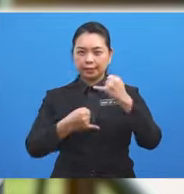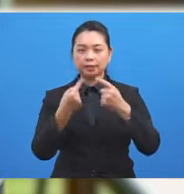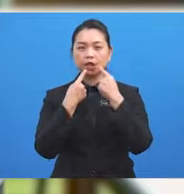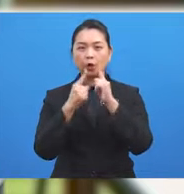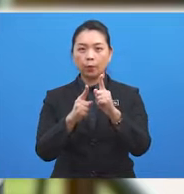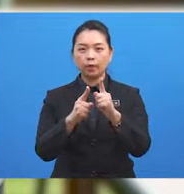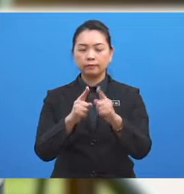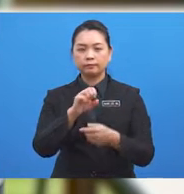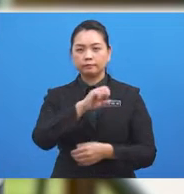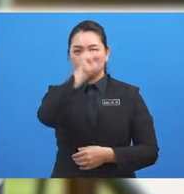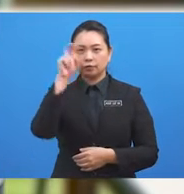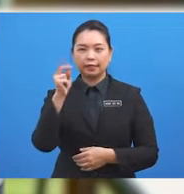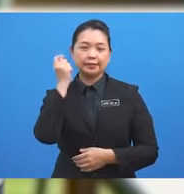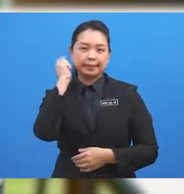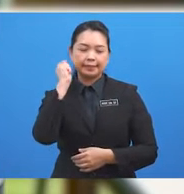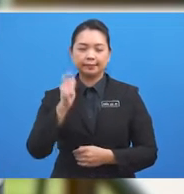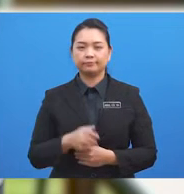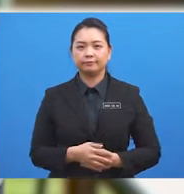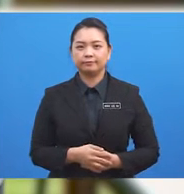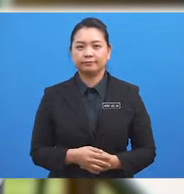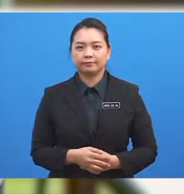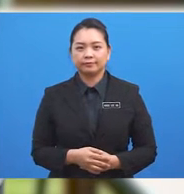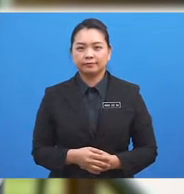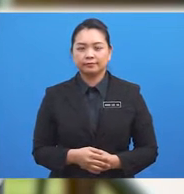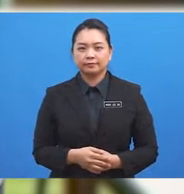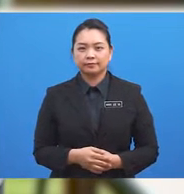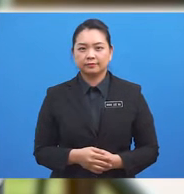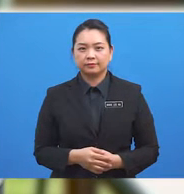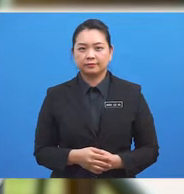menjawab soalan uji minda sebentar tadi.